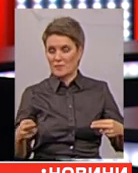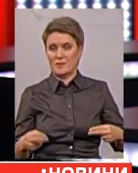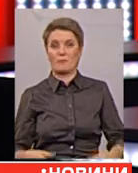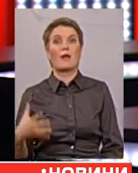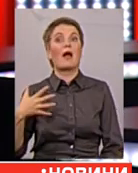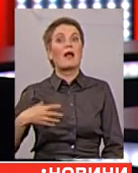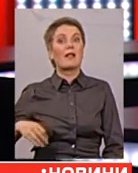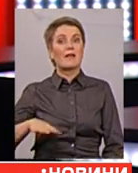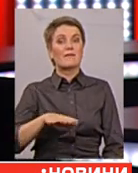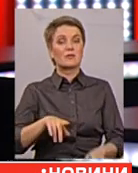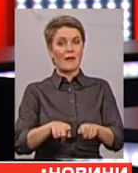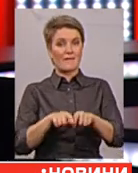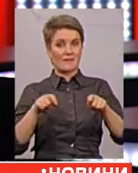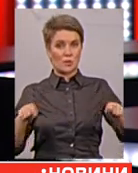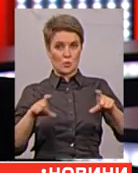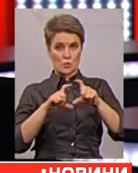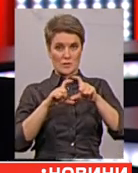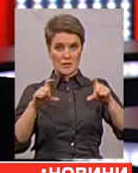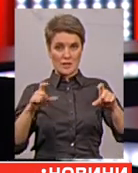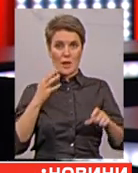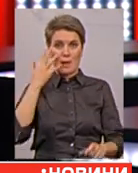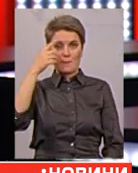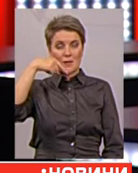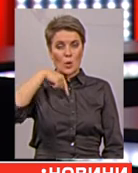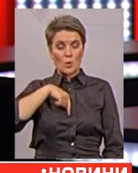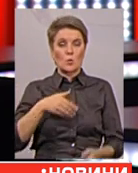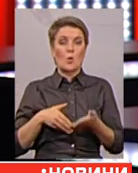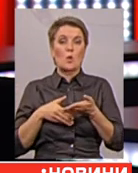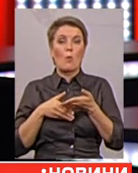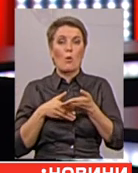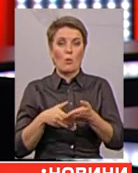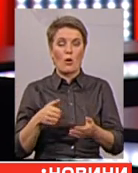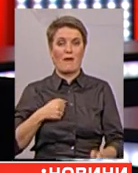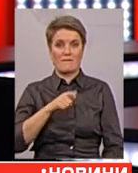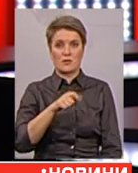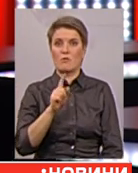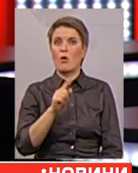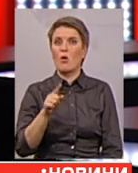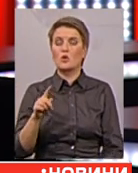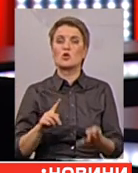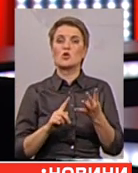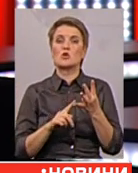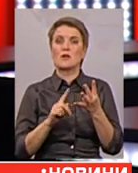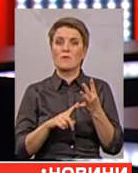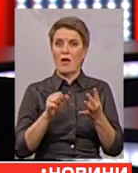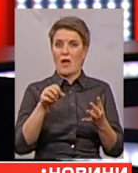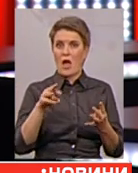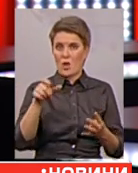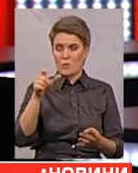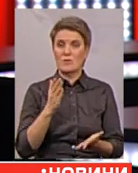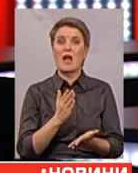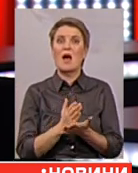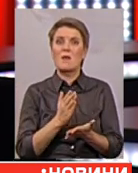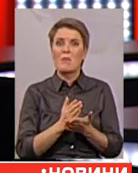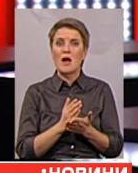На Львівщині відкриють центр психологічної допомоги військовим. За даними Міністерства оборони, кожен четвертий атовець має ознаки